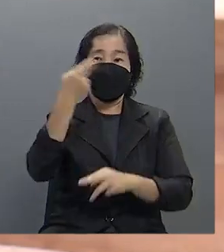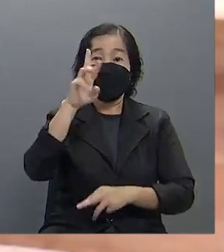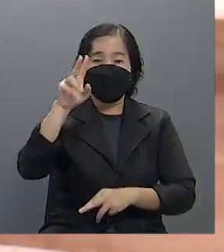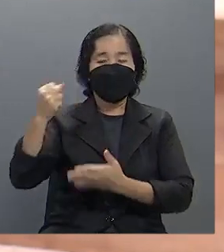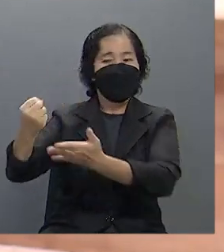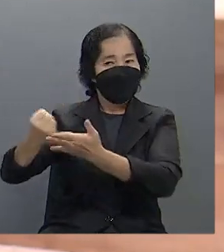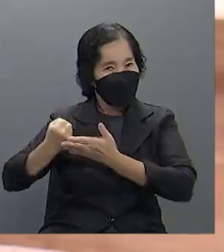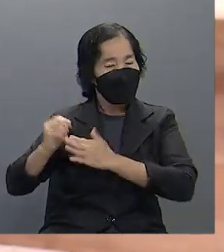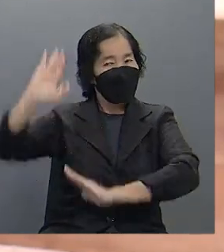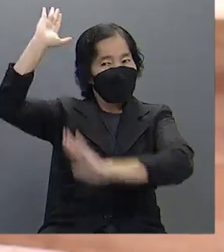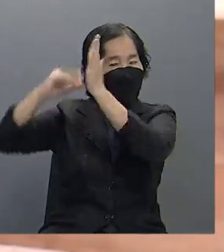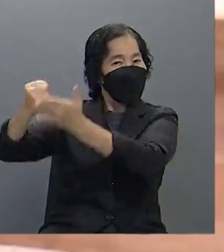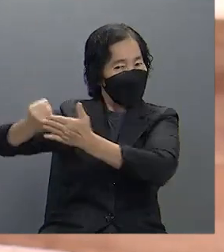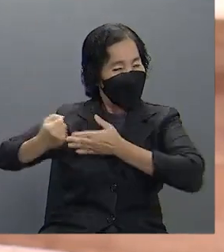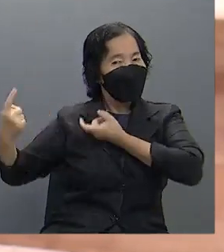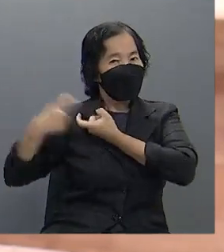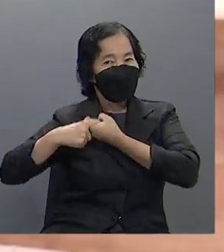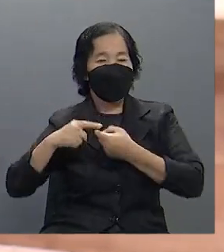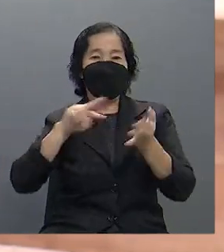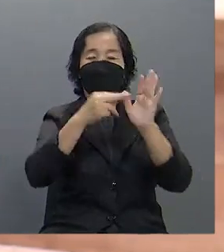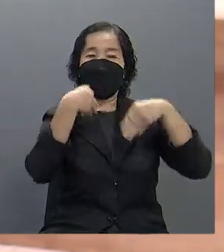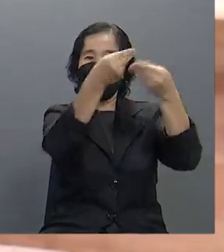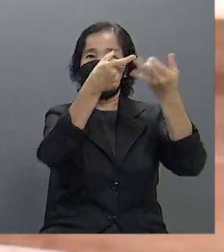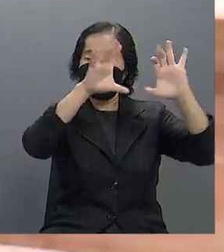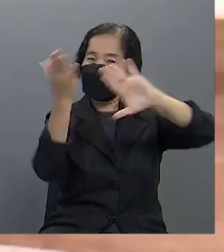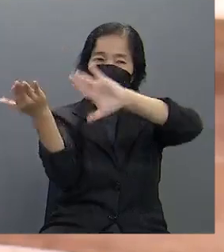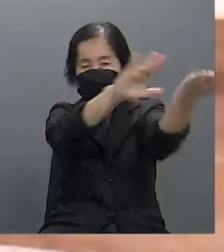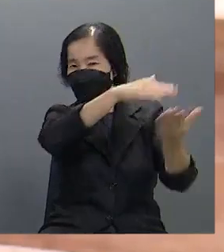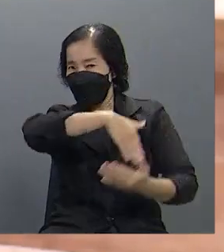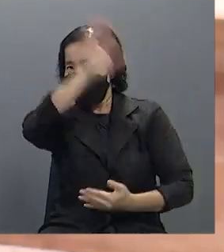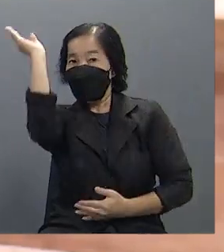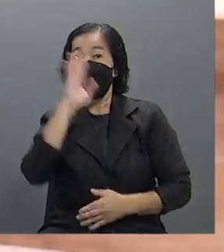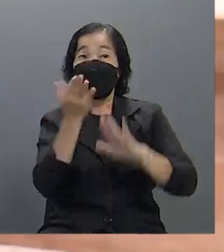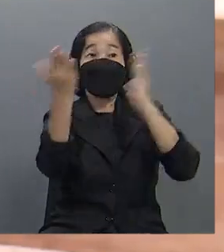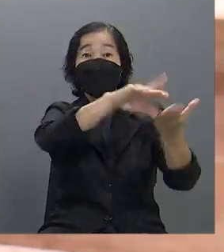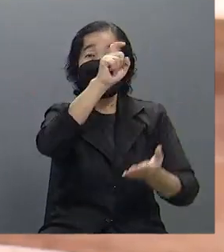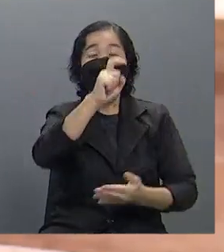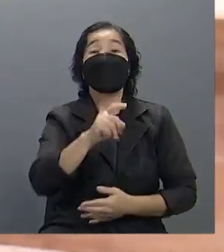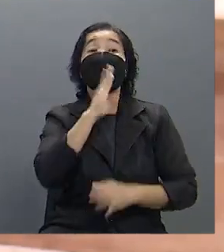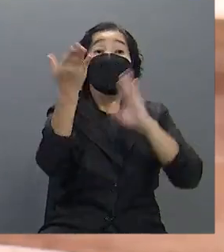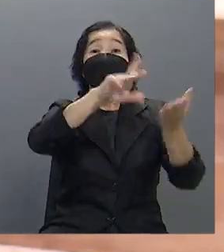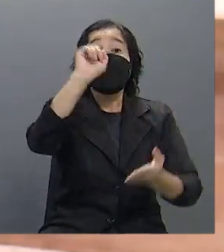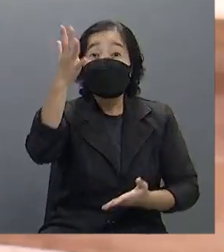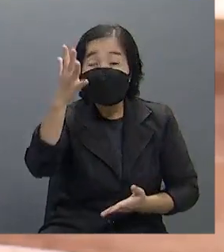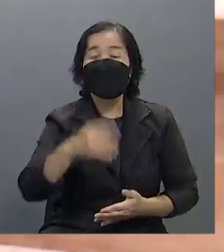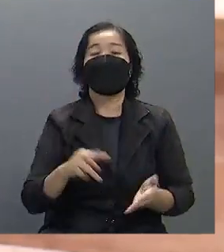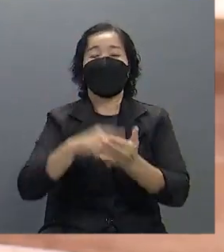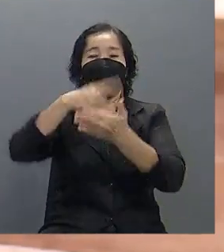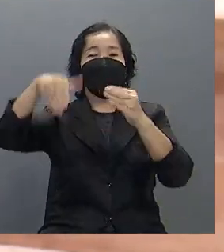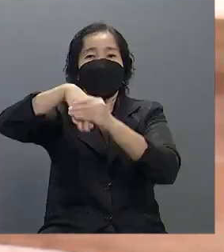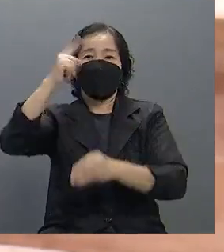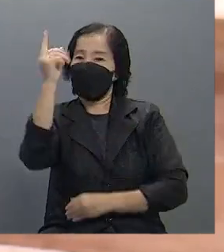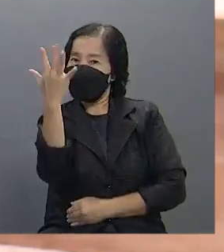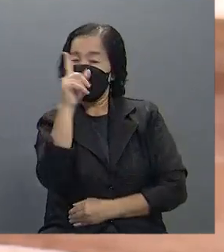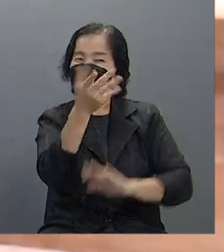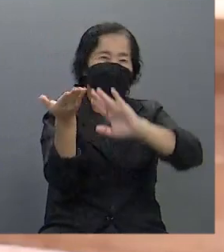างใจเพื่อล้มรัฐบาลให้ได้เพราะกัดล้มไม่ได้นั้นก็อาจจะไม่มีการเลือกตั้งเกิดขึ้นนะคะขณะที่หัวหน้ากลุ่ม16ค่ะคุณพิเชษฐ์สถิรัช